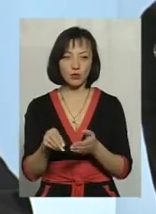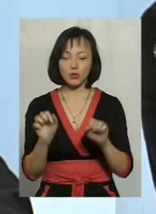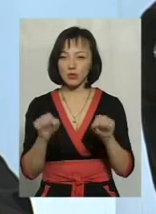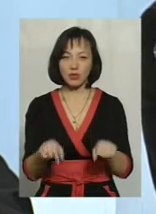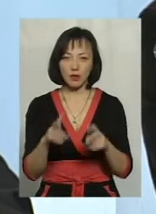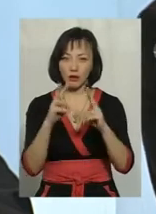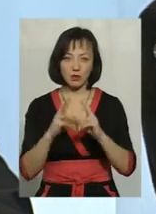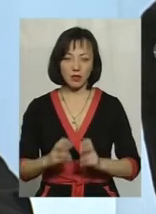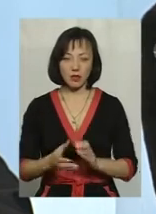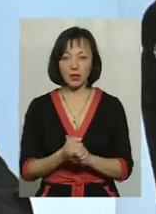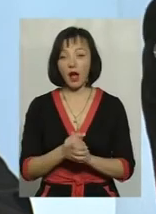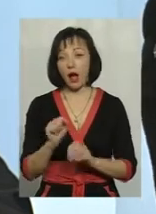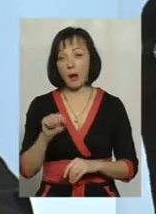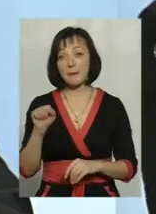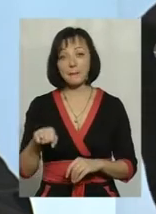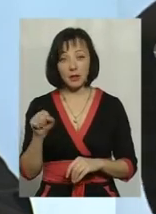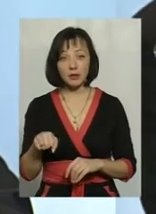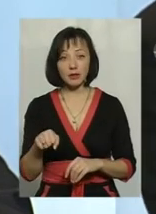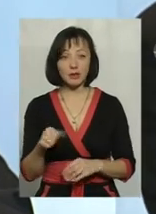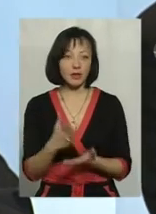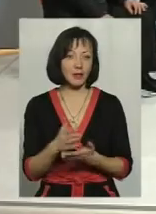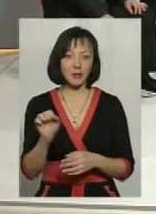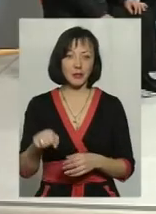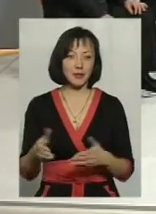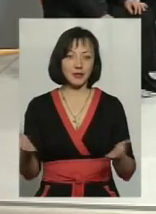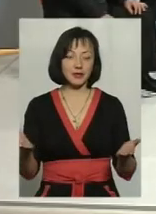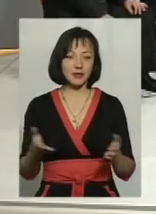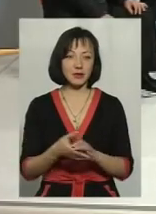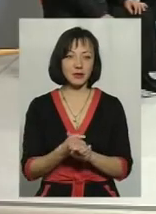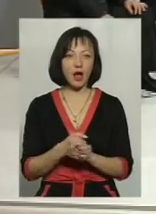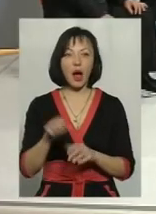навіть не розглядати. А пиво? Ну, пиво є пиво. А пиво